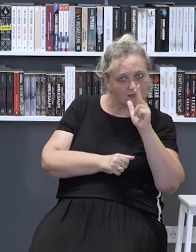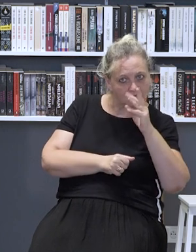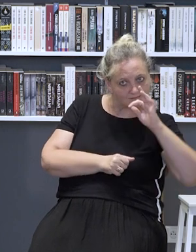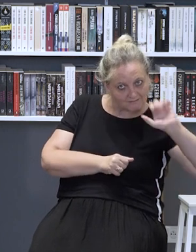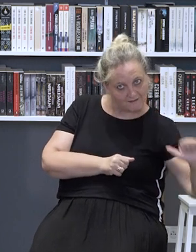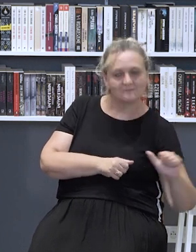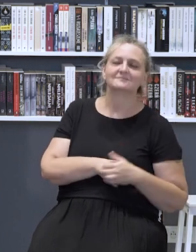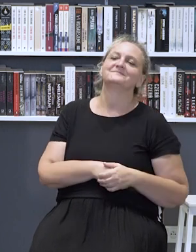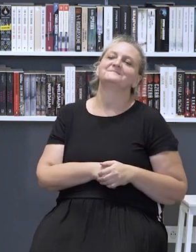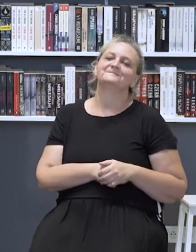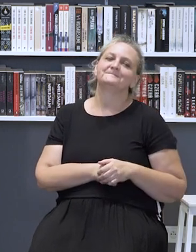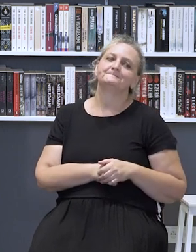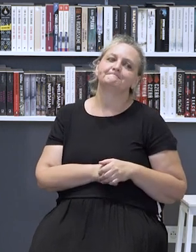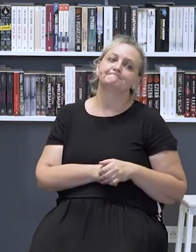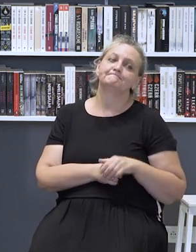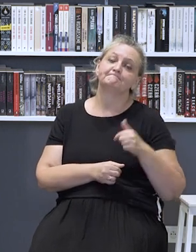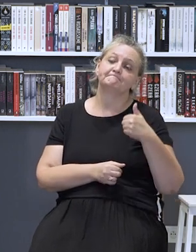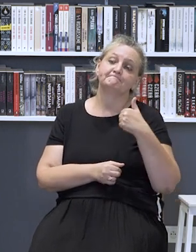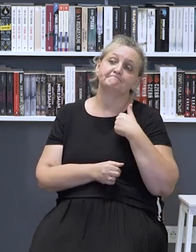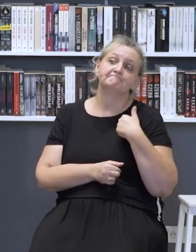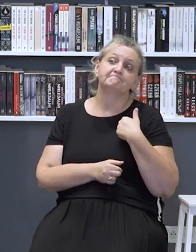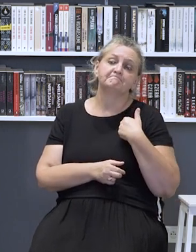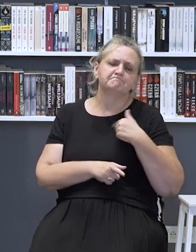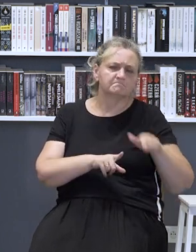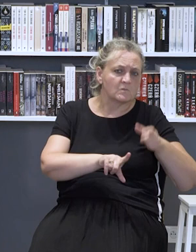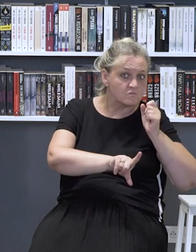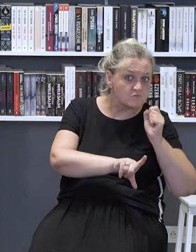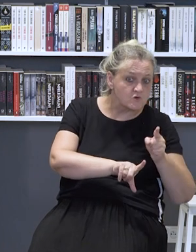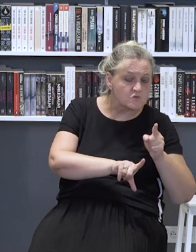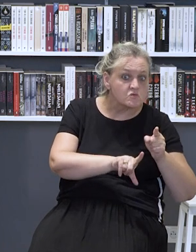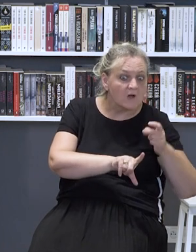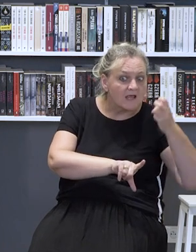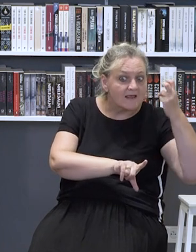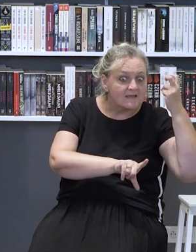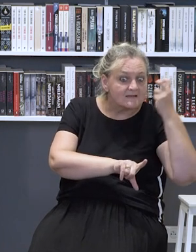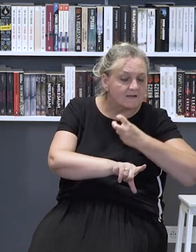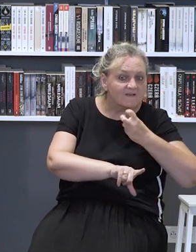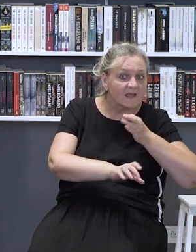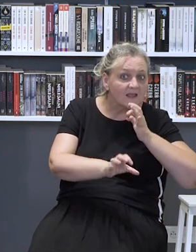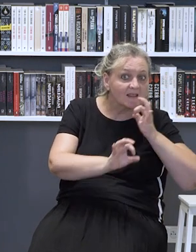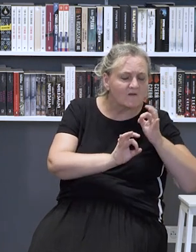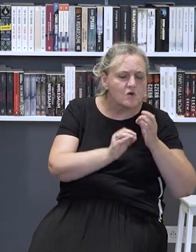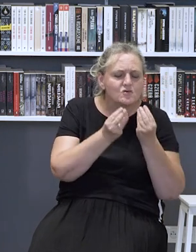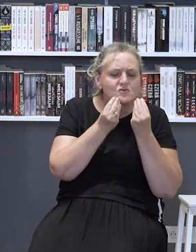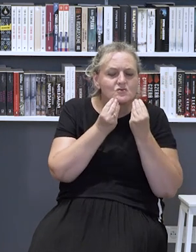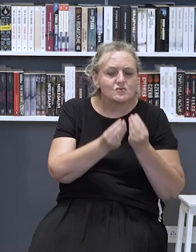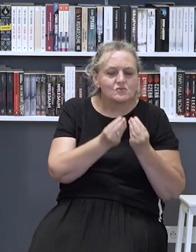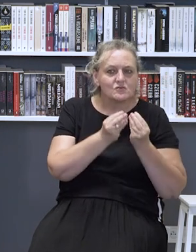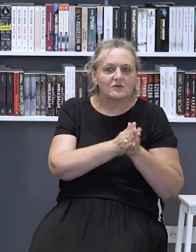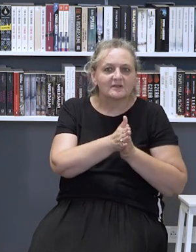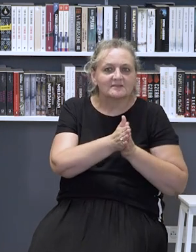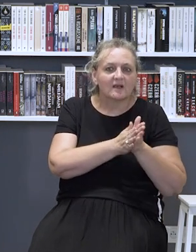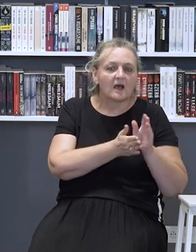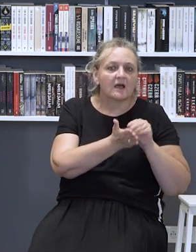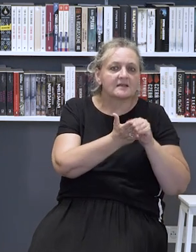Akta. I trafiają się perełki, no takie kwiatki w stylu na przykład, nie wiem,